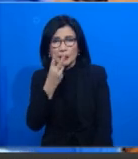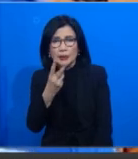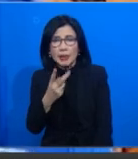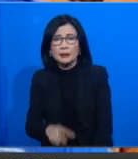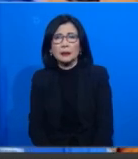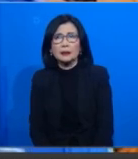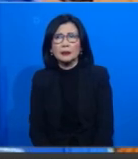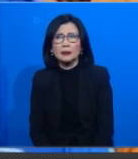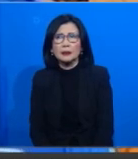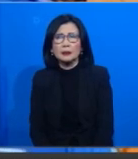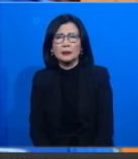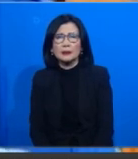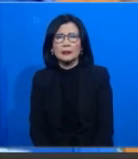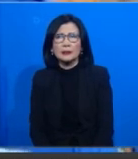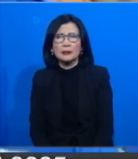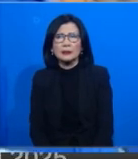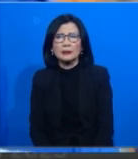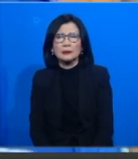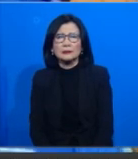depan, itu ada di